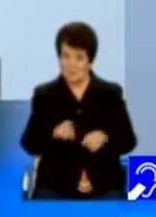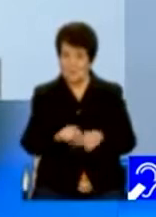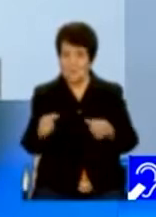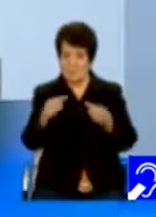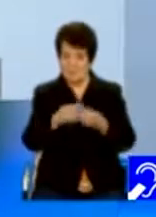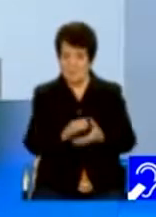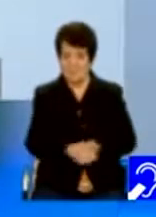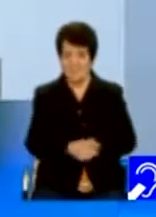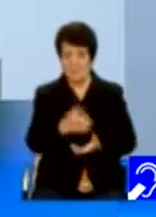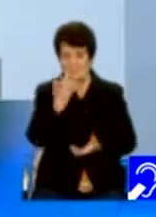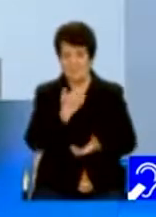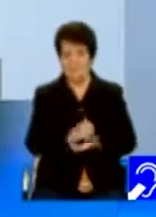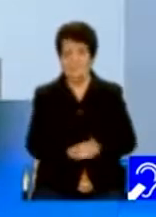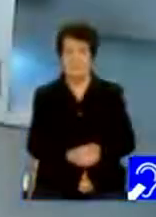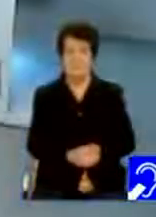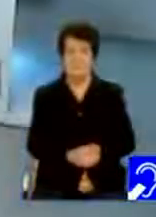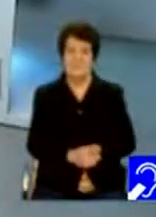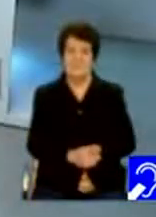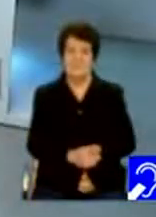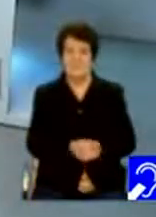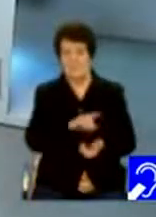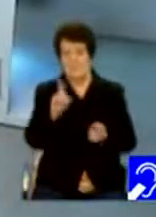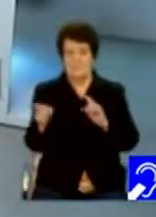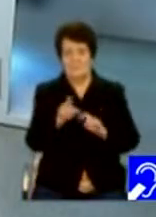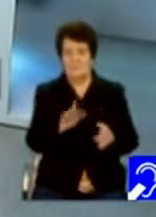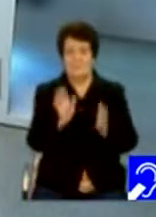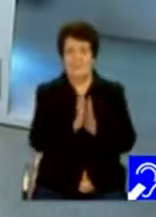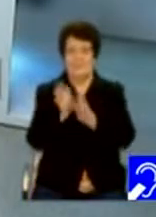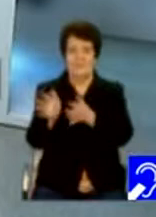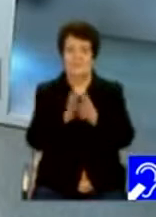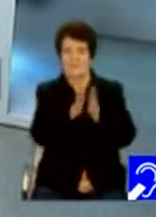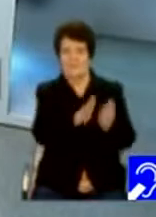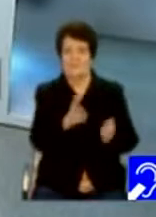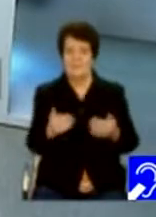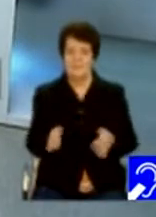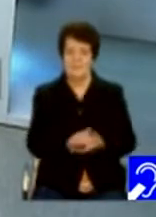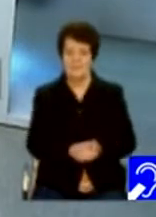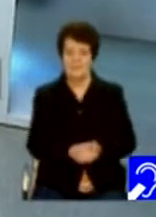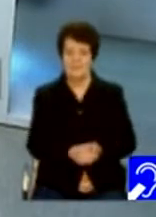partid. Mulțumesc, vă rog. Eu tot uit cum... Nu mai intrați în dialog, răspundeți. Numele,